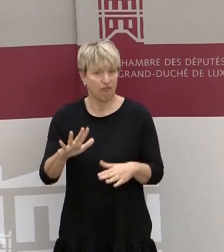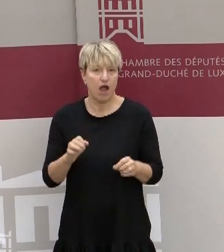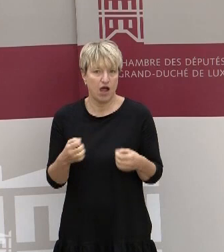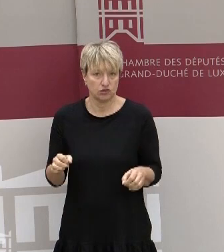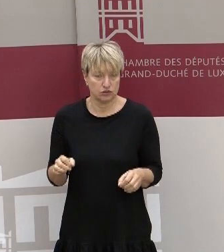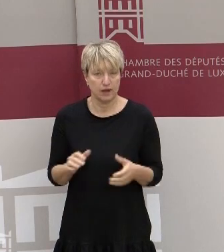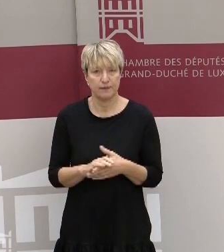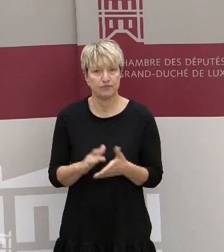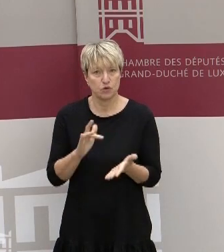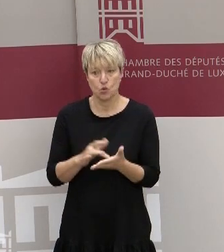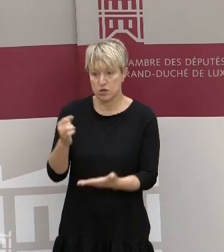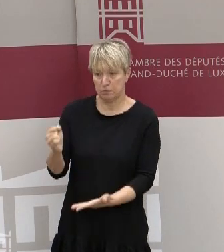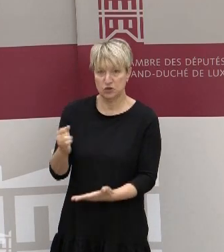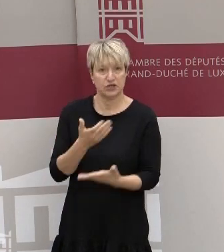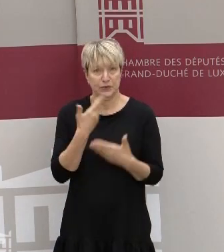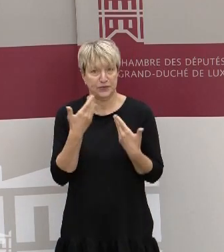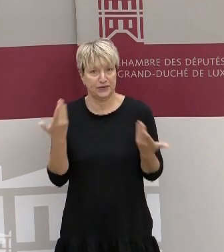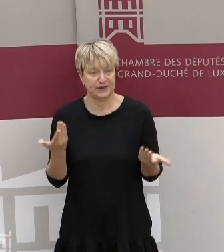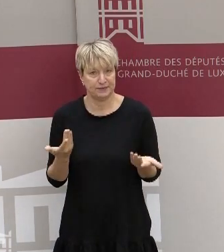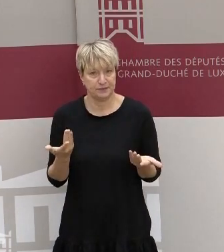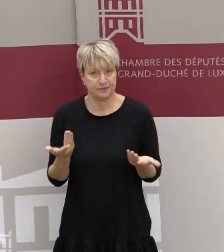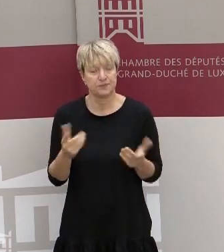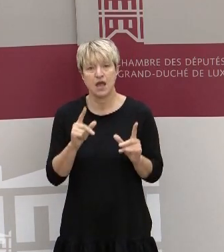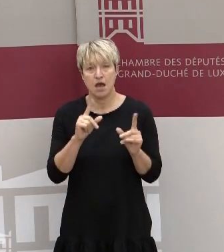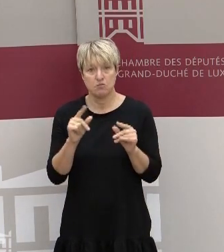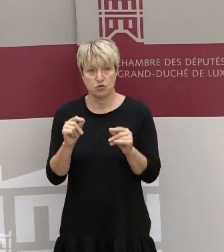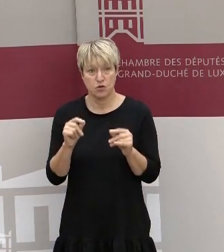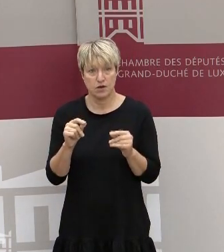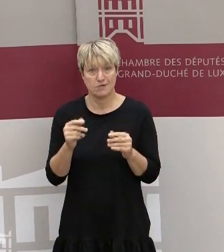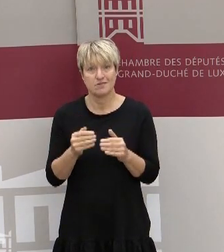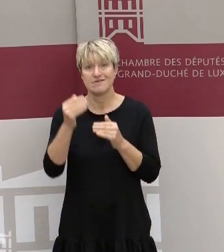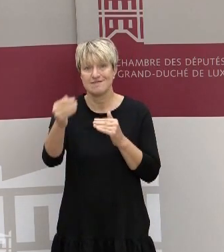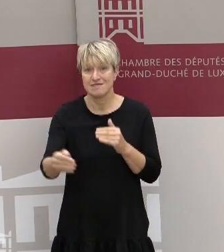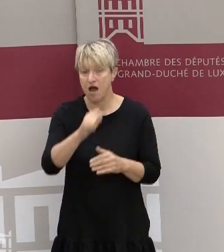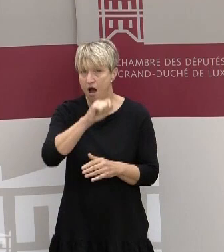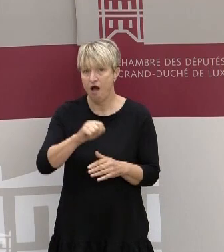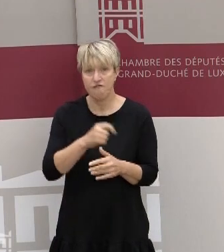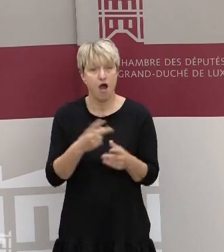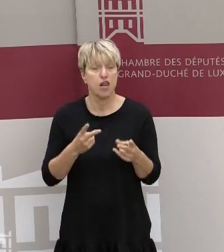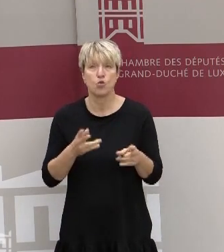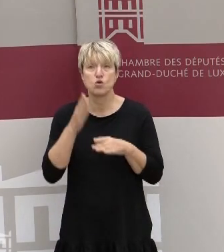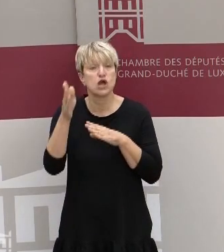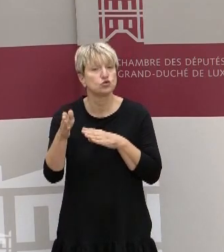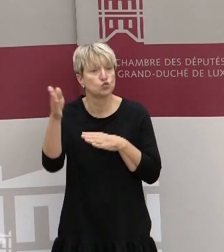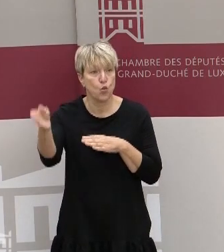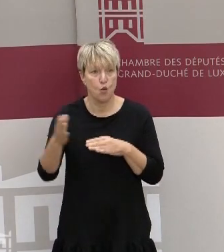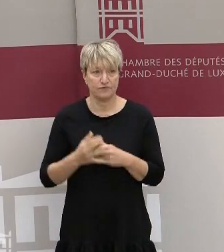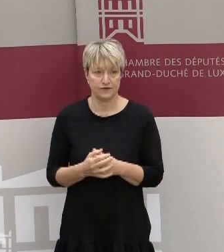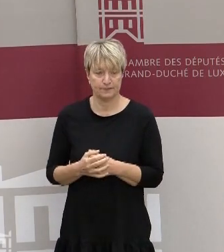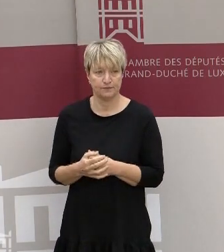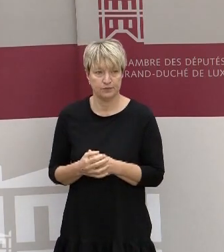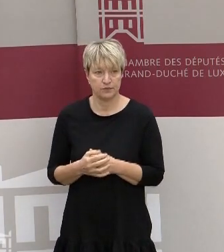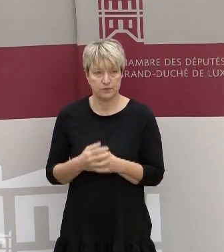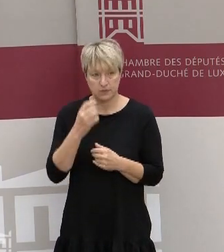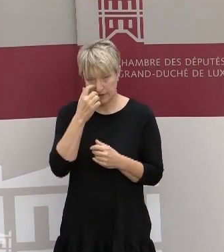ist. Also es nur die Wahlen oder vielleicht auch Kalant Greg. Wie gesagt, wir sind hier so einen Ausbau für